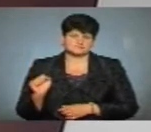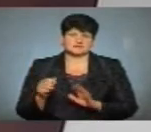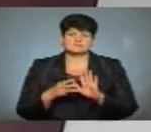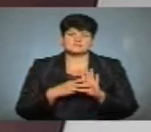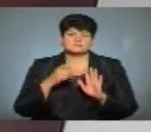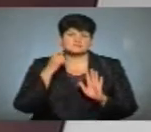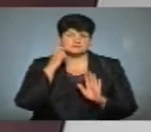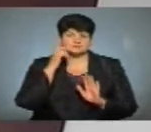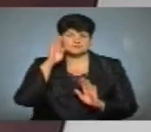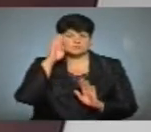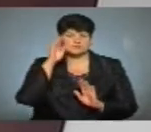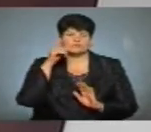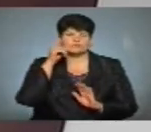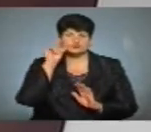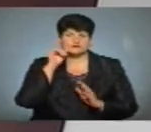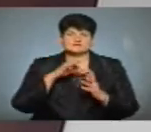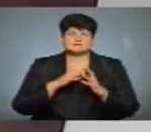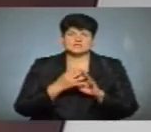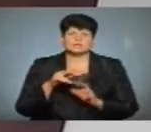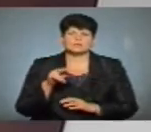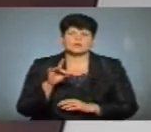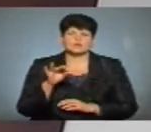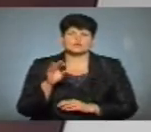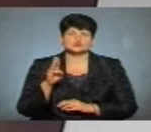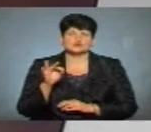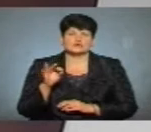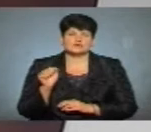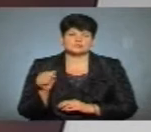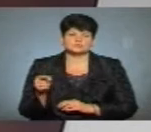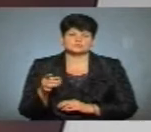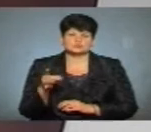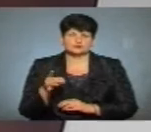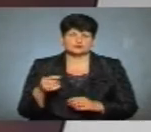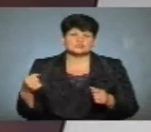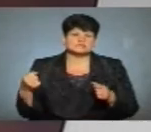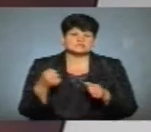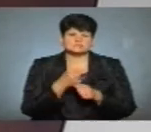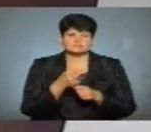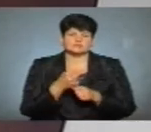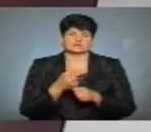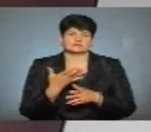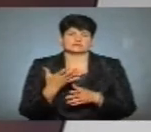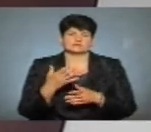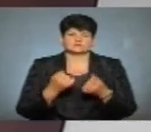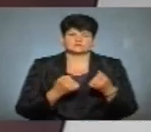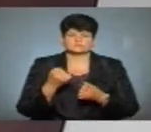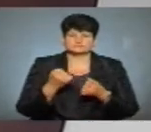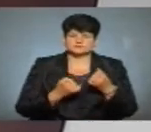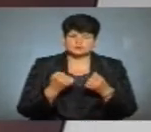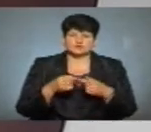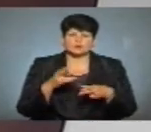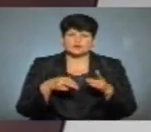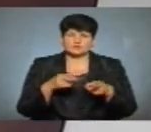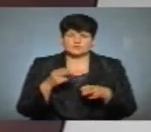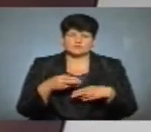Восьмирічного хлопця, якого вчора у селі Прошова Тернопільського району збив нетверезий водій легківки, прооперували. У нього перелом стегнової